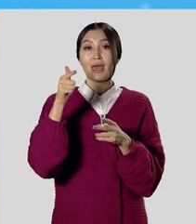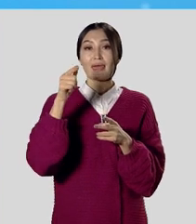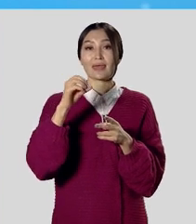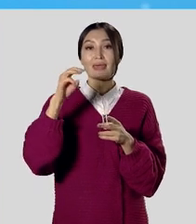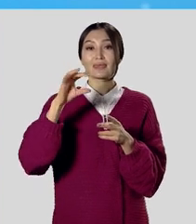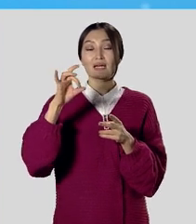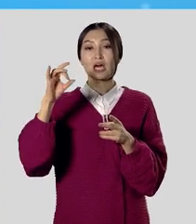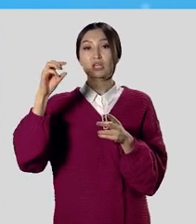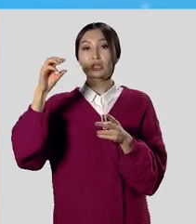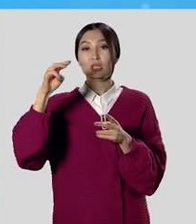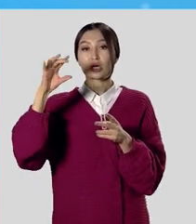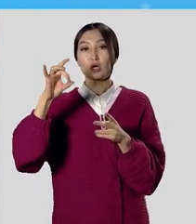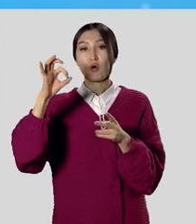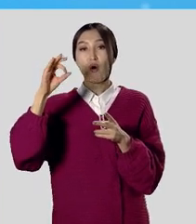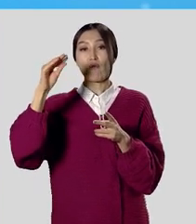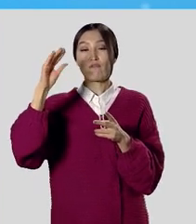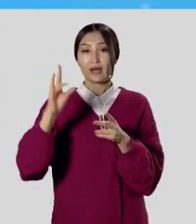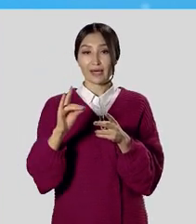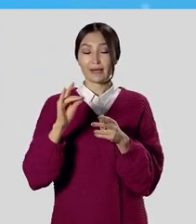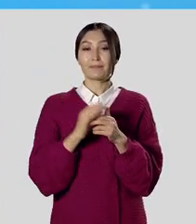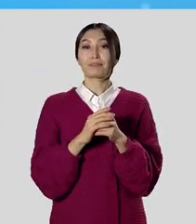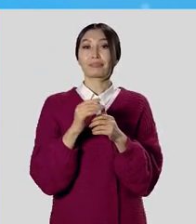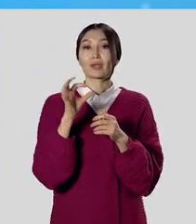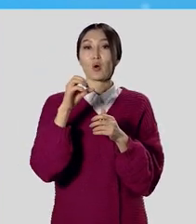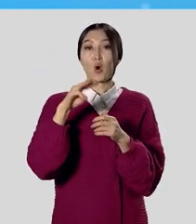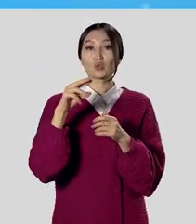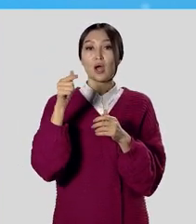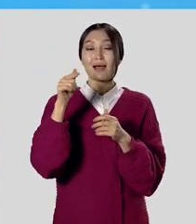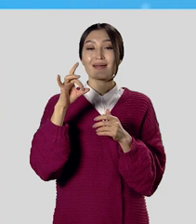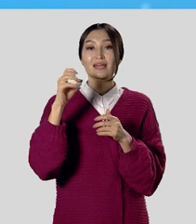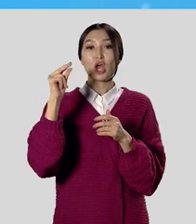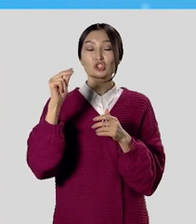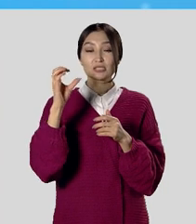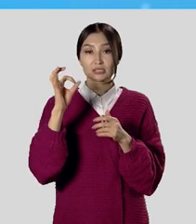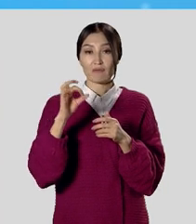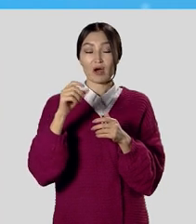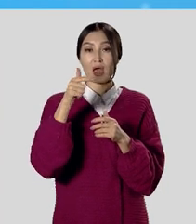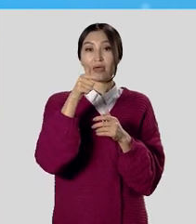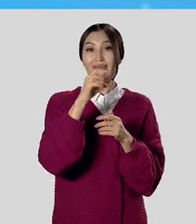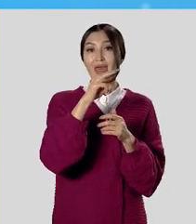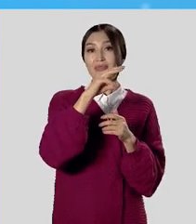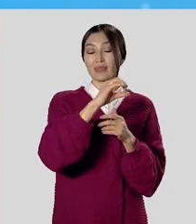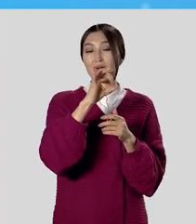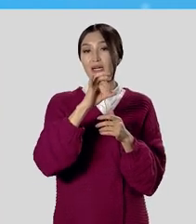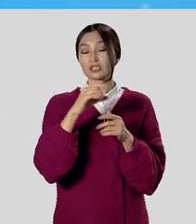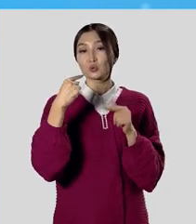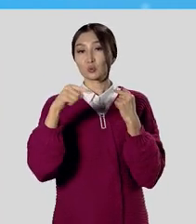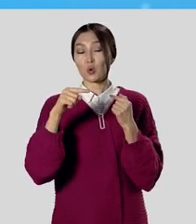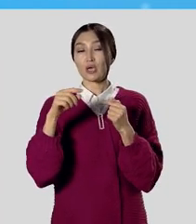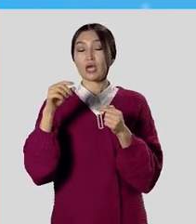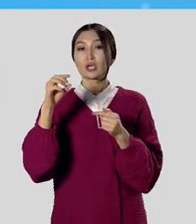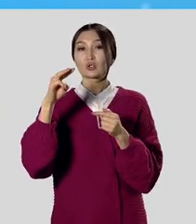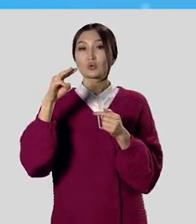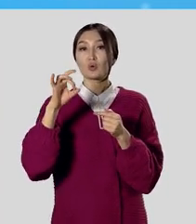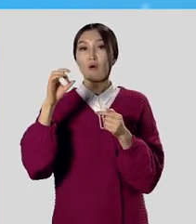Гетеротрофные организмы или гетеротрофы от греческого гетерос – другой и трофа –